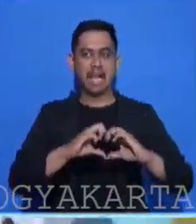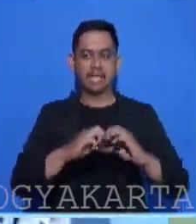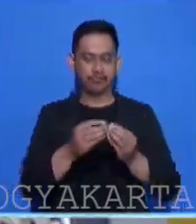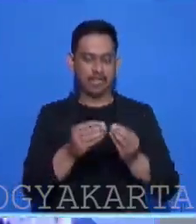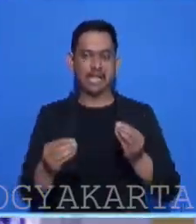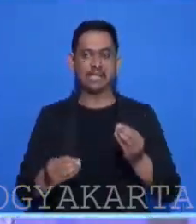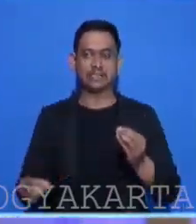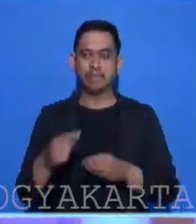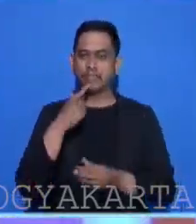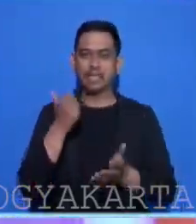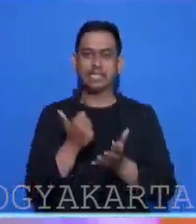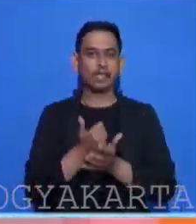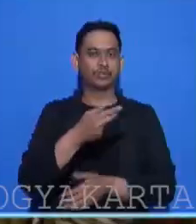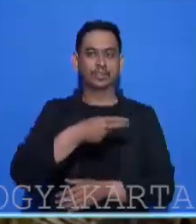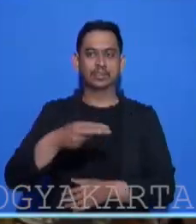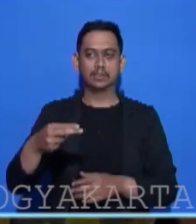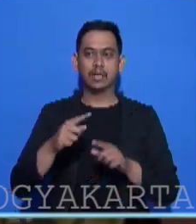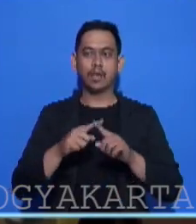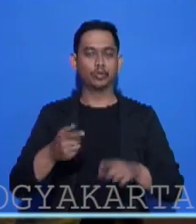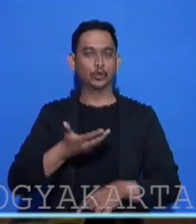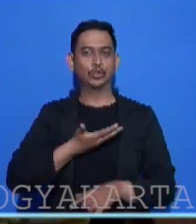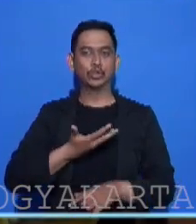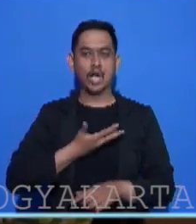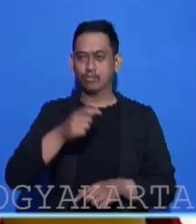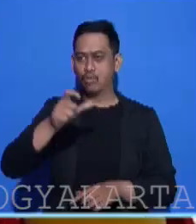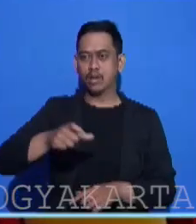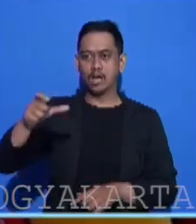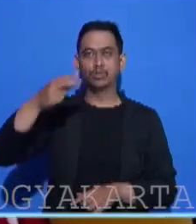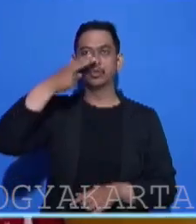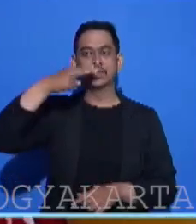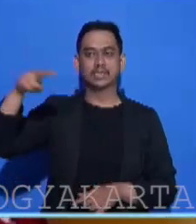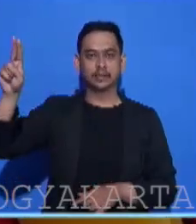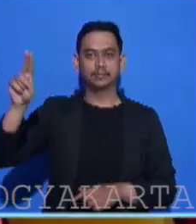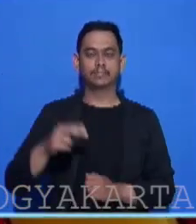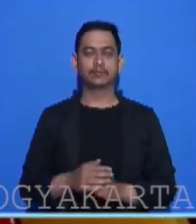negeri, namun juga dicintai dunia. Demikian Norma Novika, Doni Rahmat, TVRI Jogja, melaporkan.